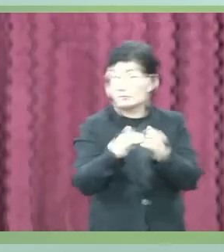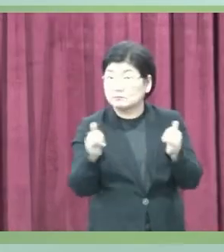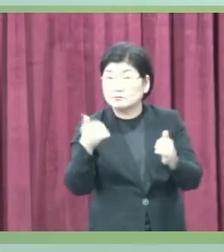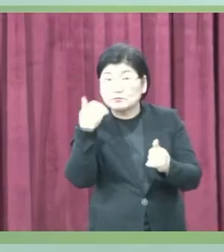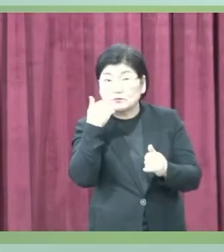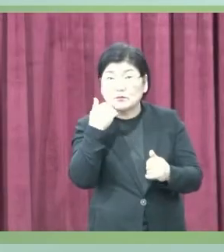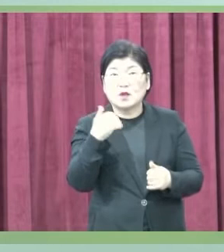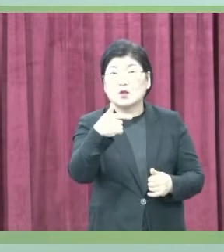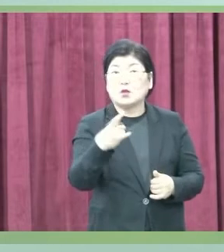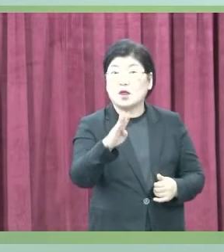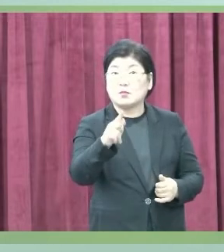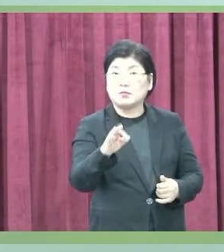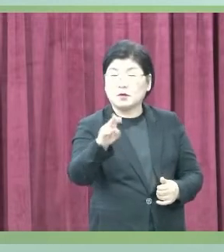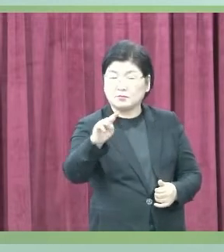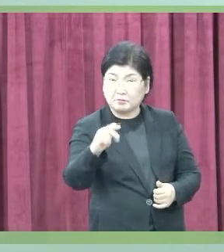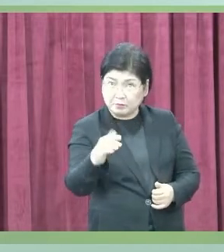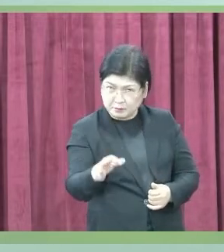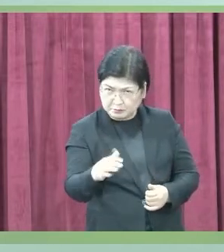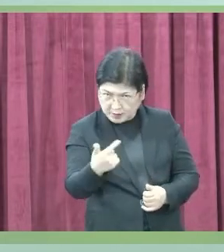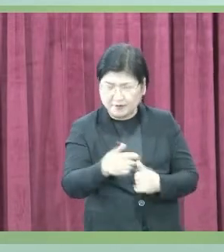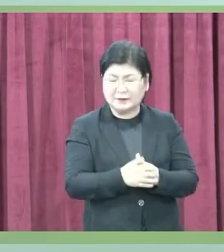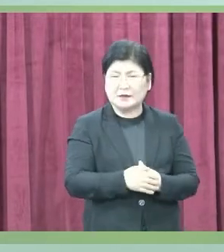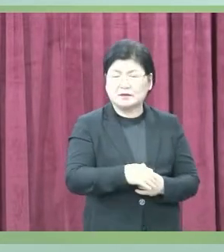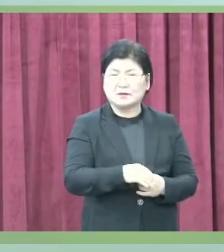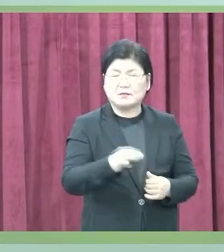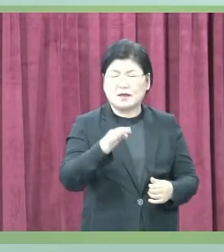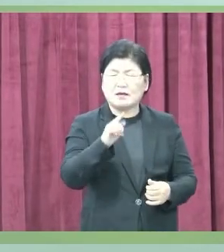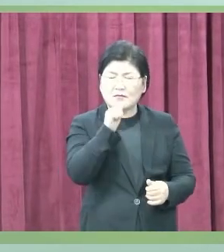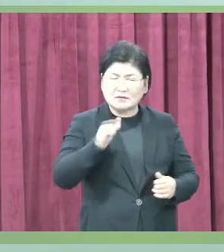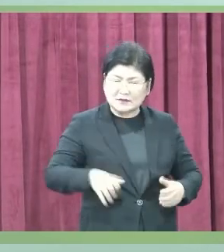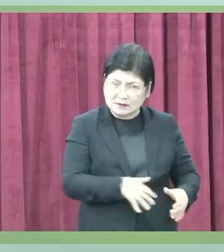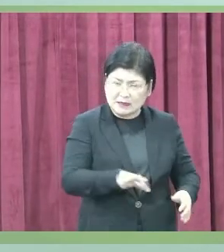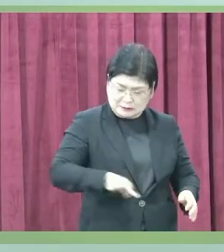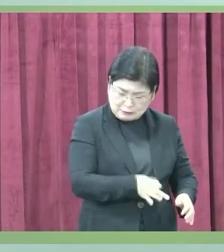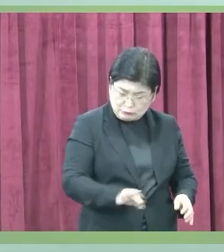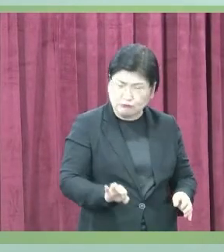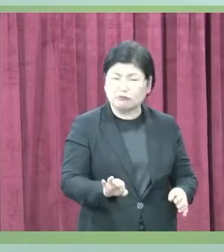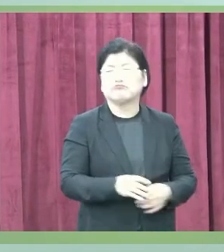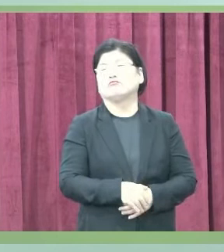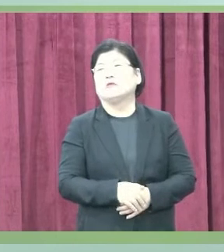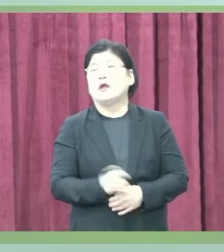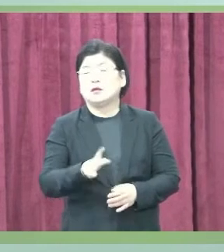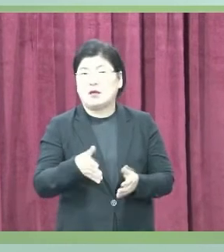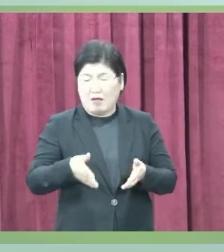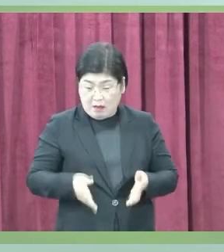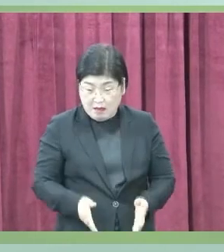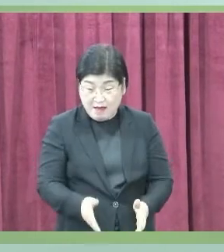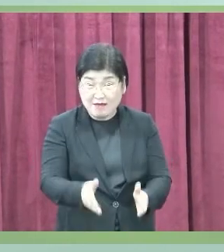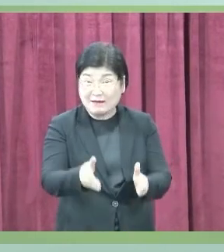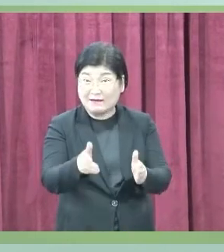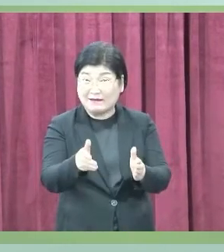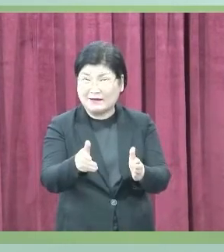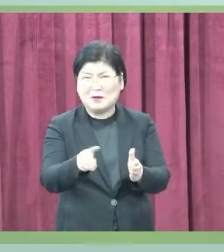유형은 뇌병변, 그 다음이 신장, 장류 요로 순이었고요. 그 다음에 출산율, 우리나라 진짜